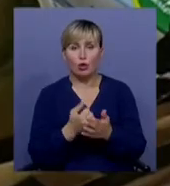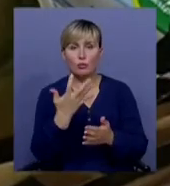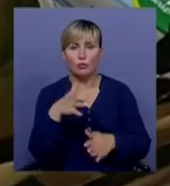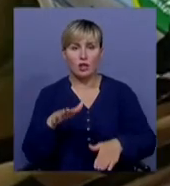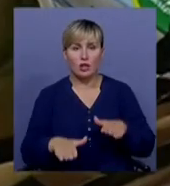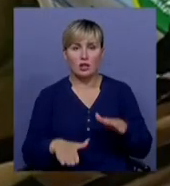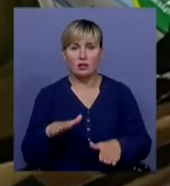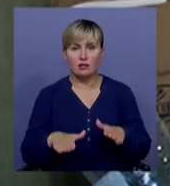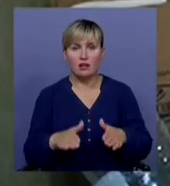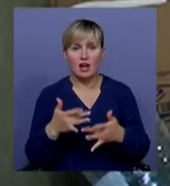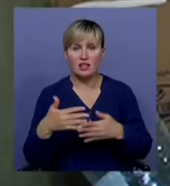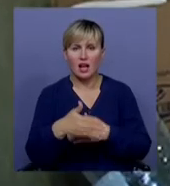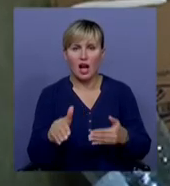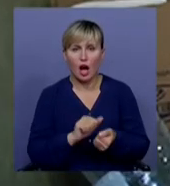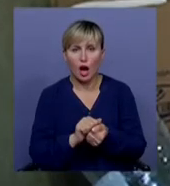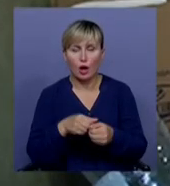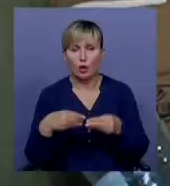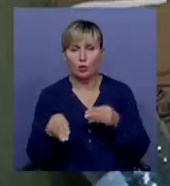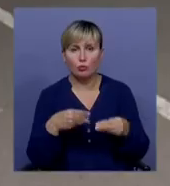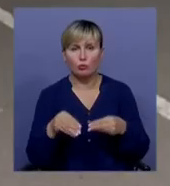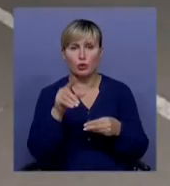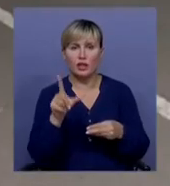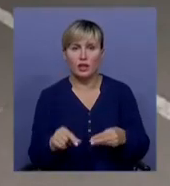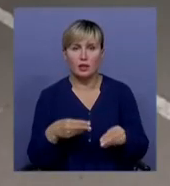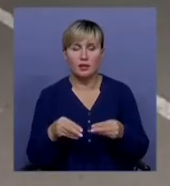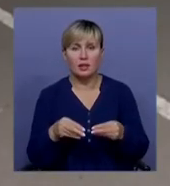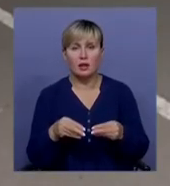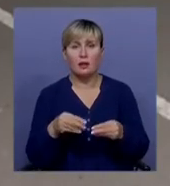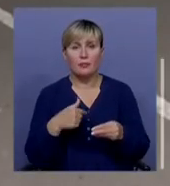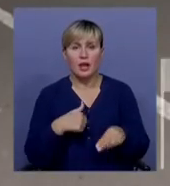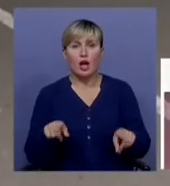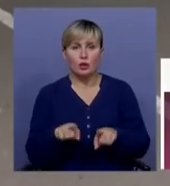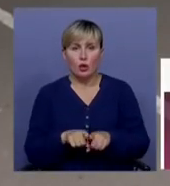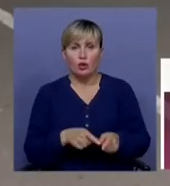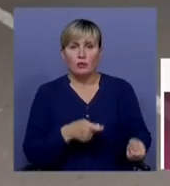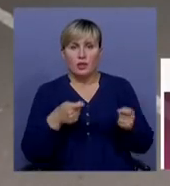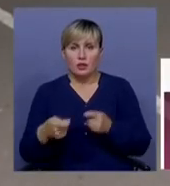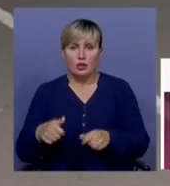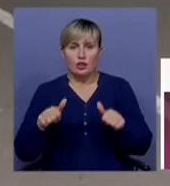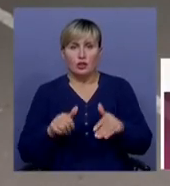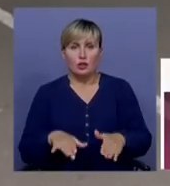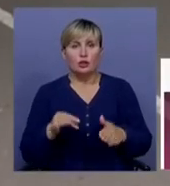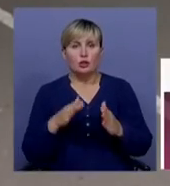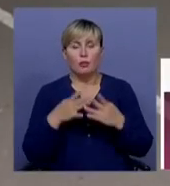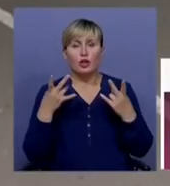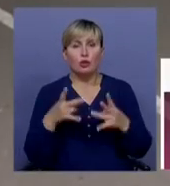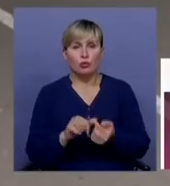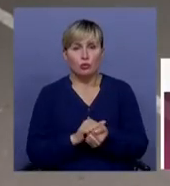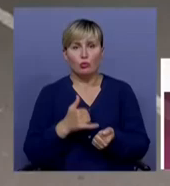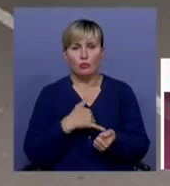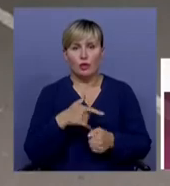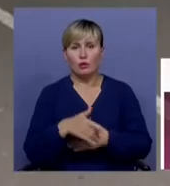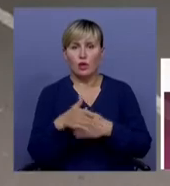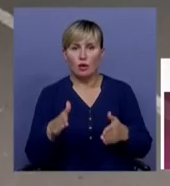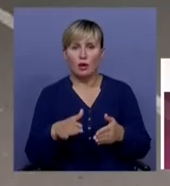килограммов гофрированных коробок и пластиковых бутылок. В свою очередь я тоже решила принести из дома ненужную макулатуру. У меня тут коробки